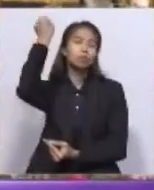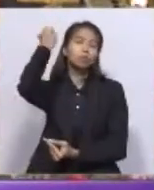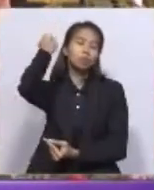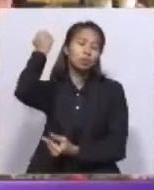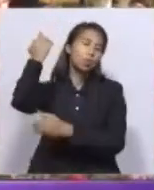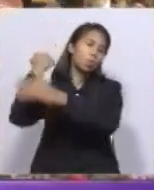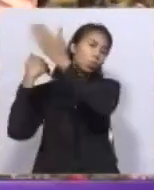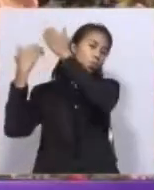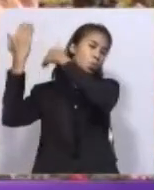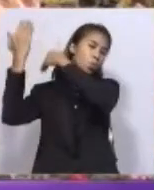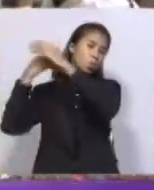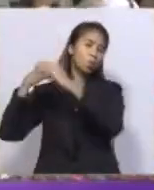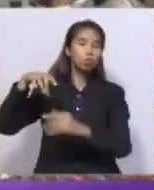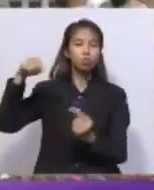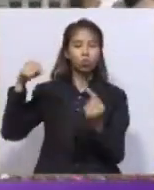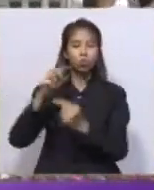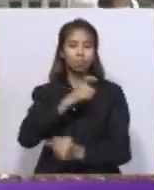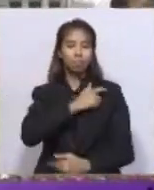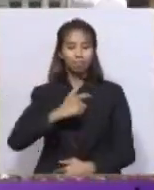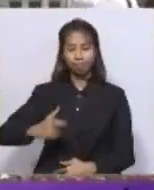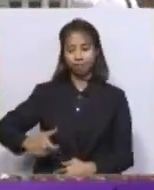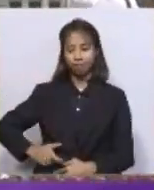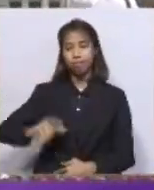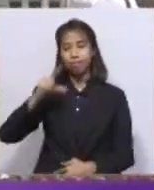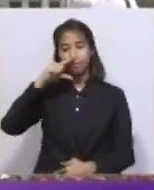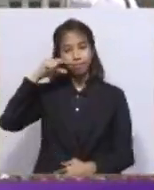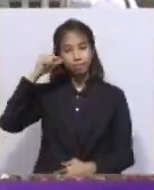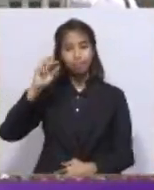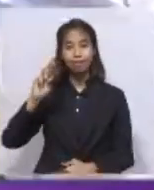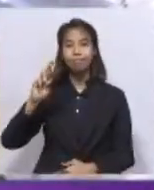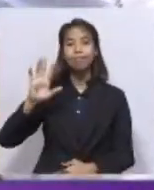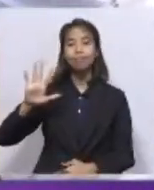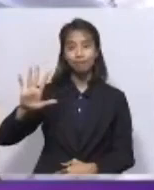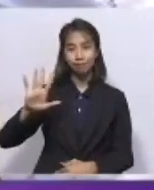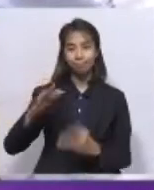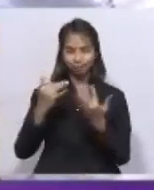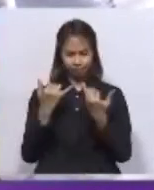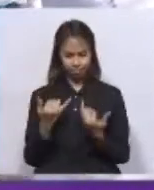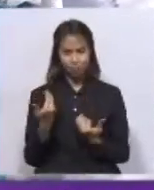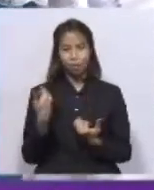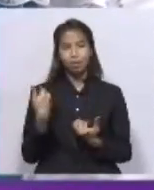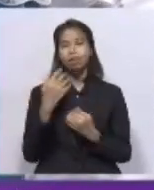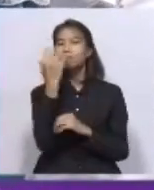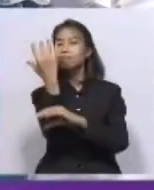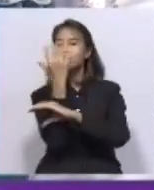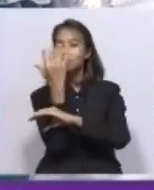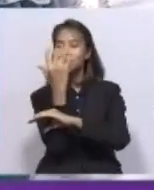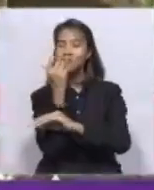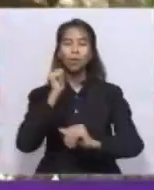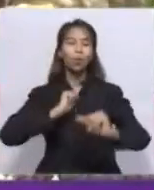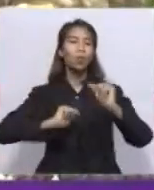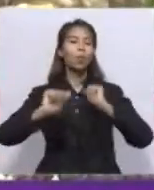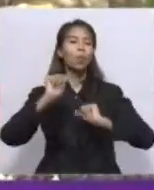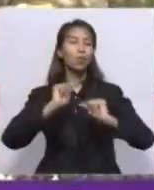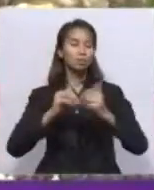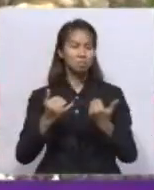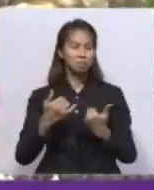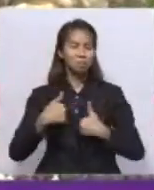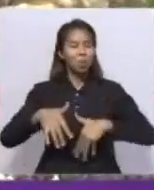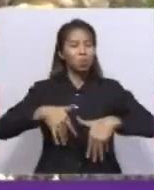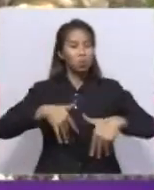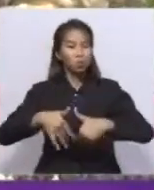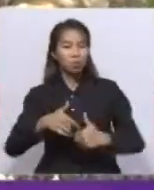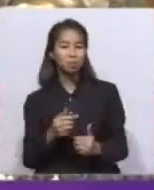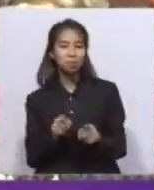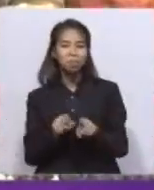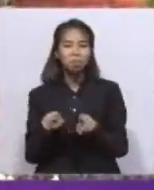ลจอมเกล้าเจ้าอยู่หัวรัชกาลที่5ประกอบกับช่วงนี้ครับมีกระแสของละครย้อนยุคนะครับซึ่งเป็นอีกหนึ่งแรงดึงดูดให้ประชาชน